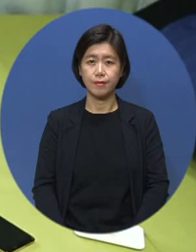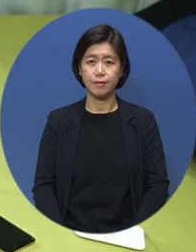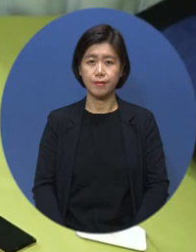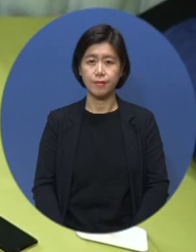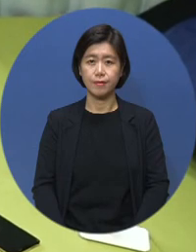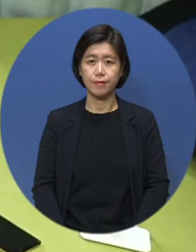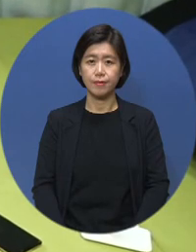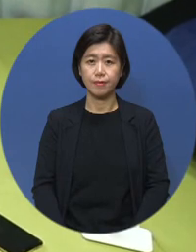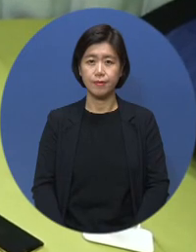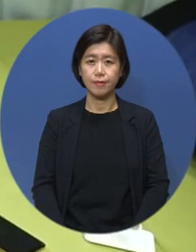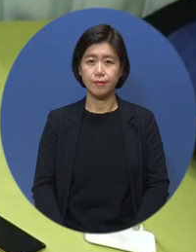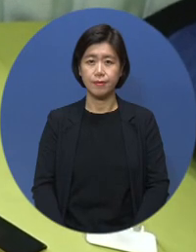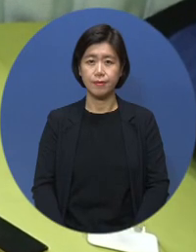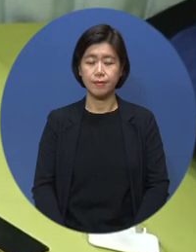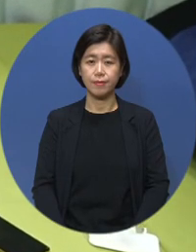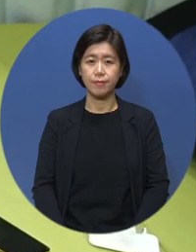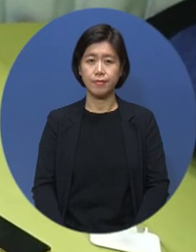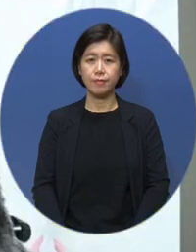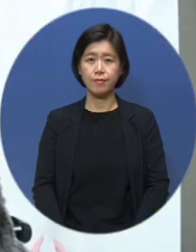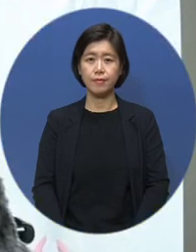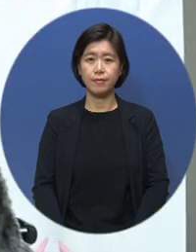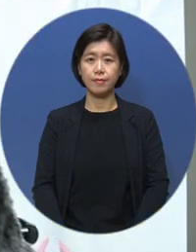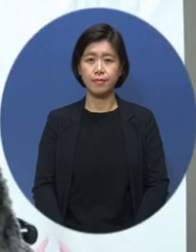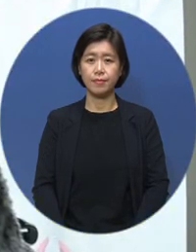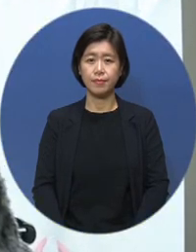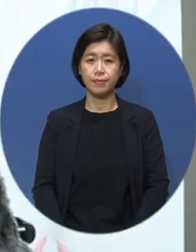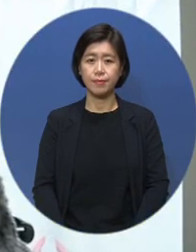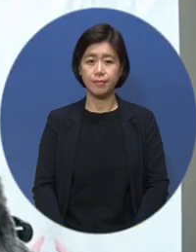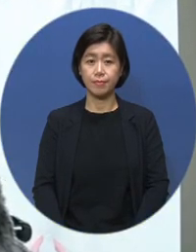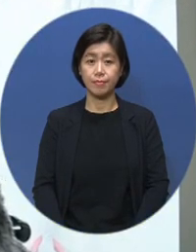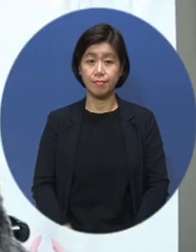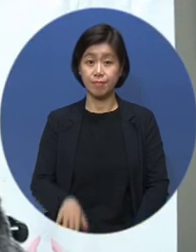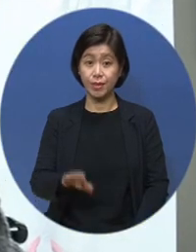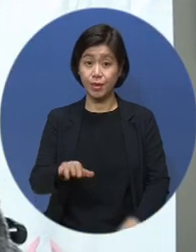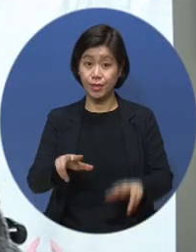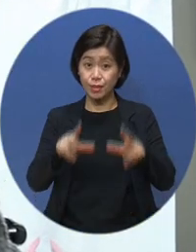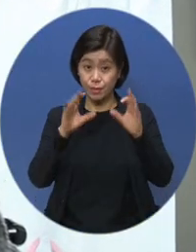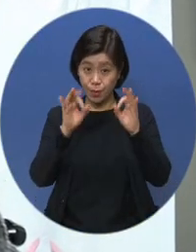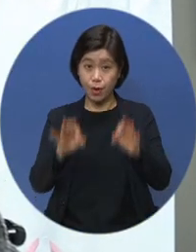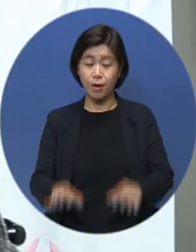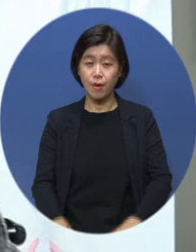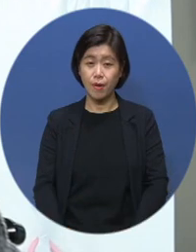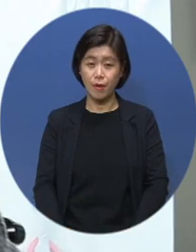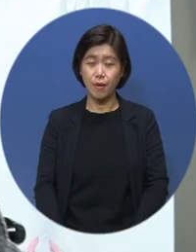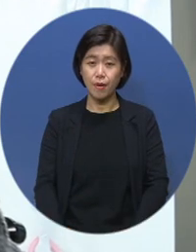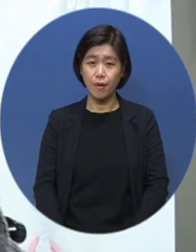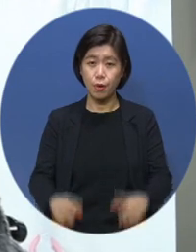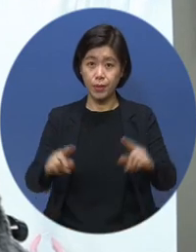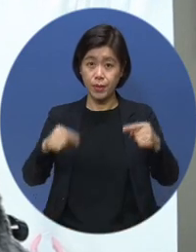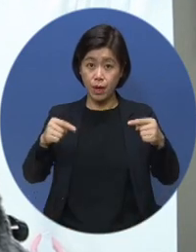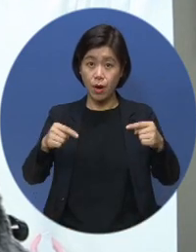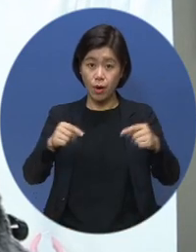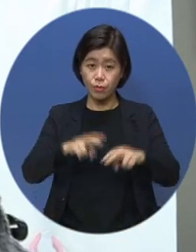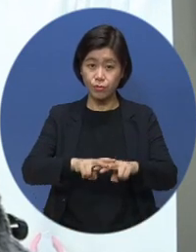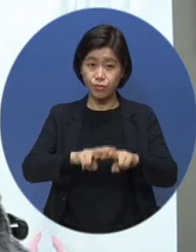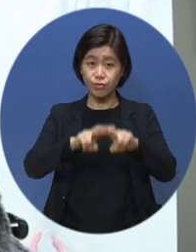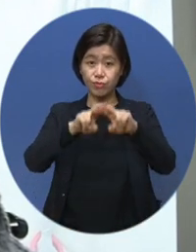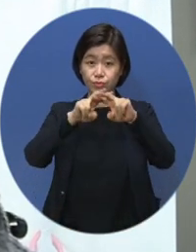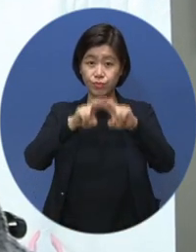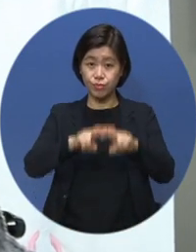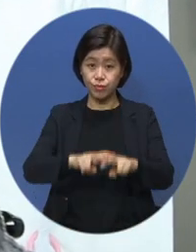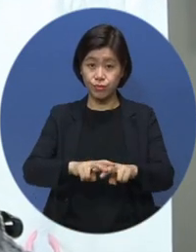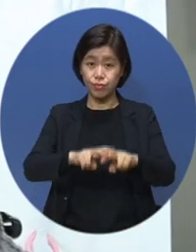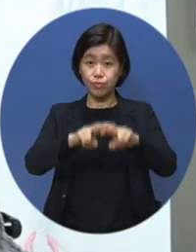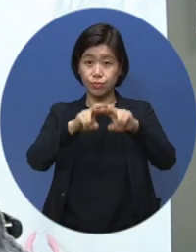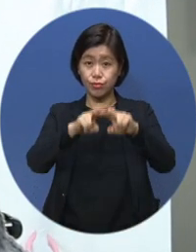원래 함께 살자 라 원래도 보니까 휠체어를 좀 계속 위아래로 움직이시는 같은데 뭐 혹시 이유가